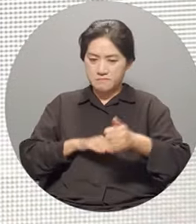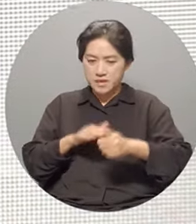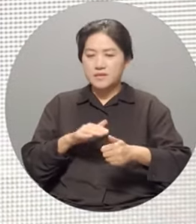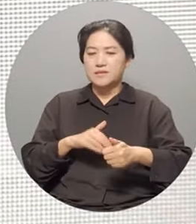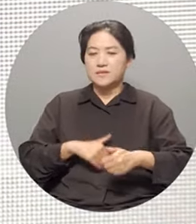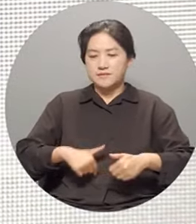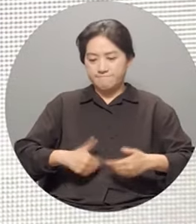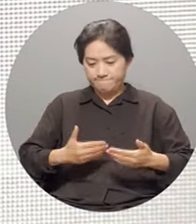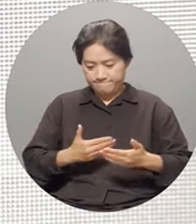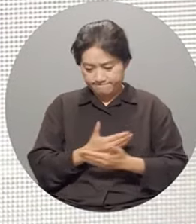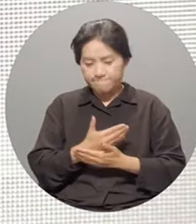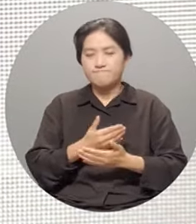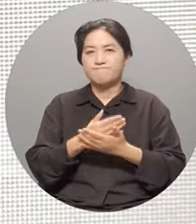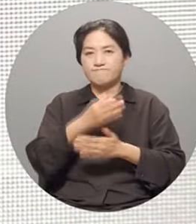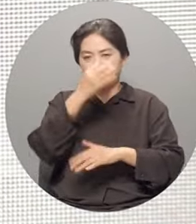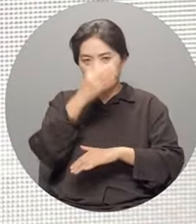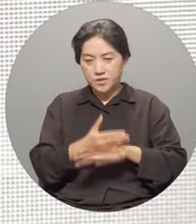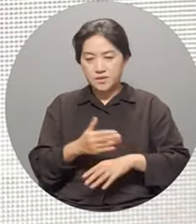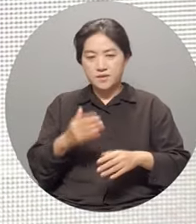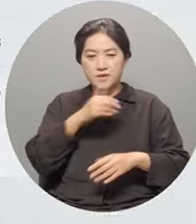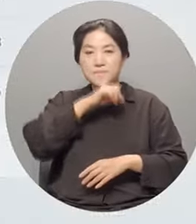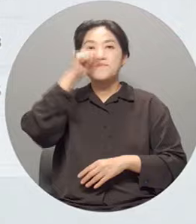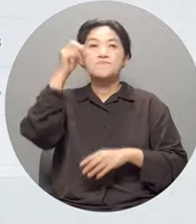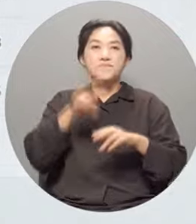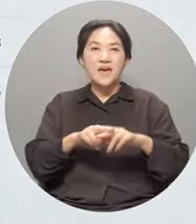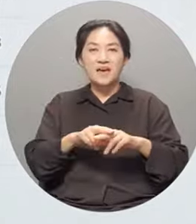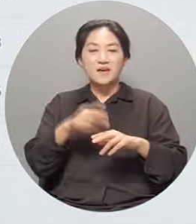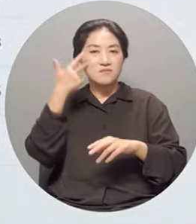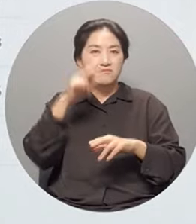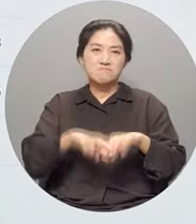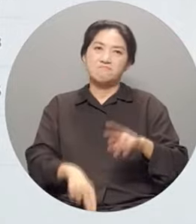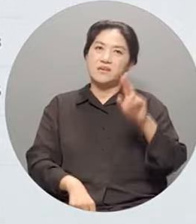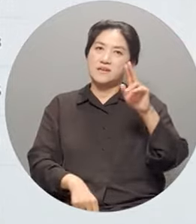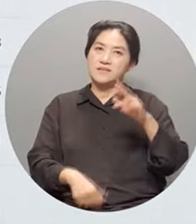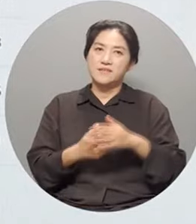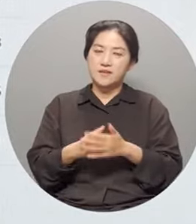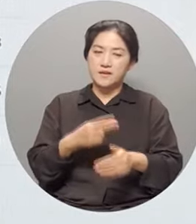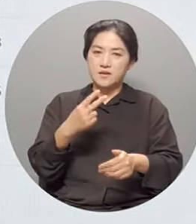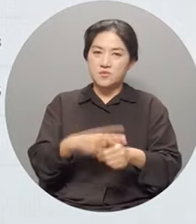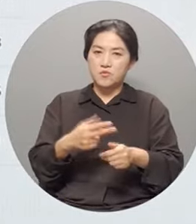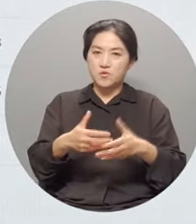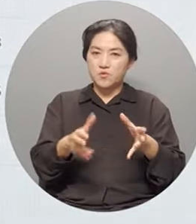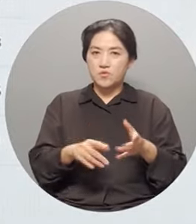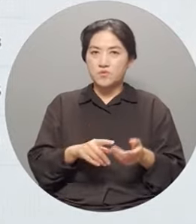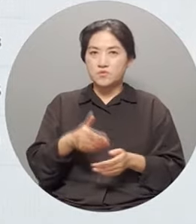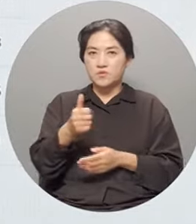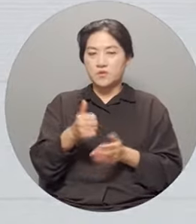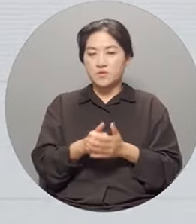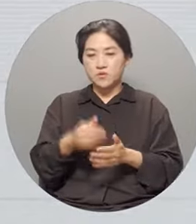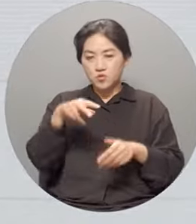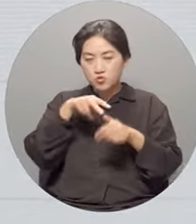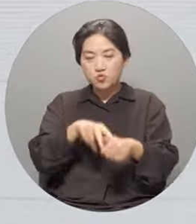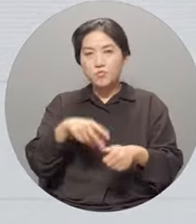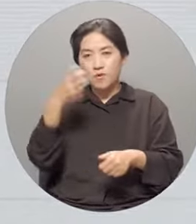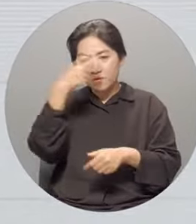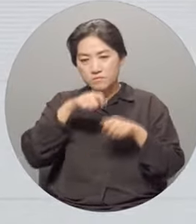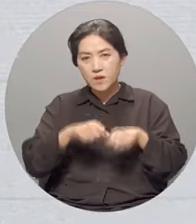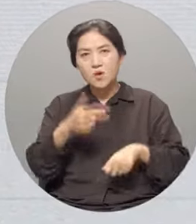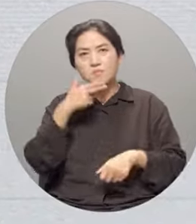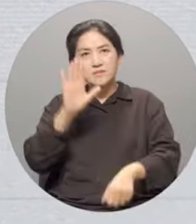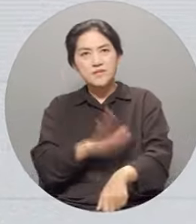깊이 사죄드린다며 당선 일주일 만에 물러났습니다. 교총에는 후보에 대한 부실 검증 책임을 지적하는